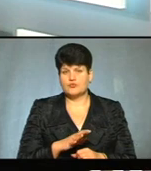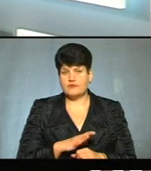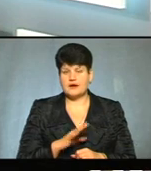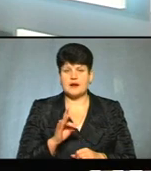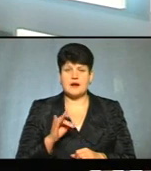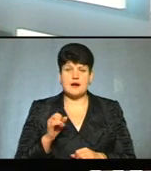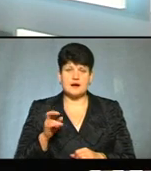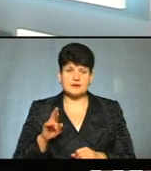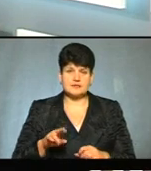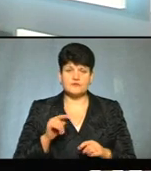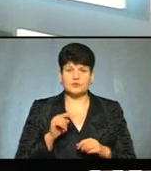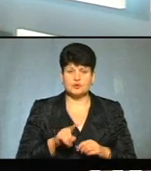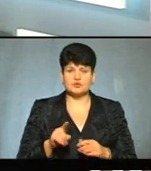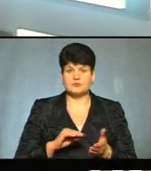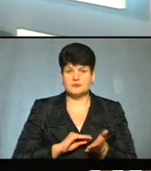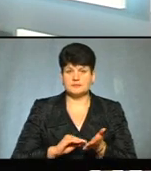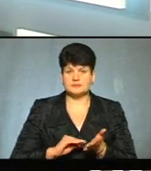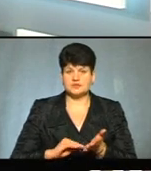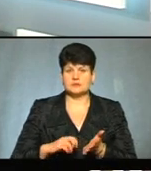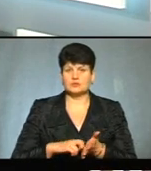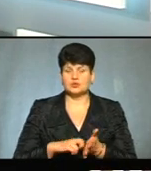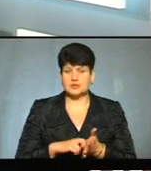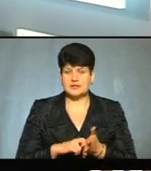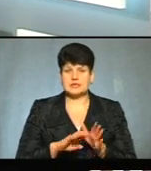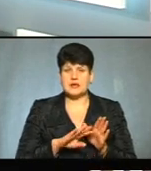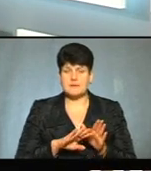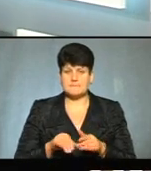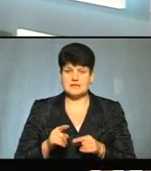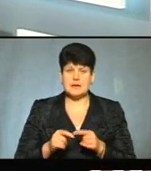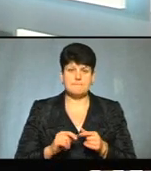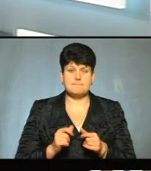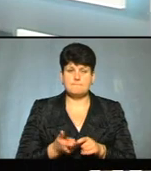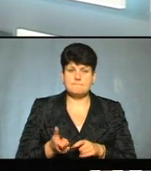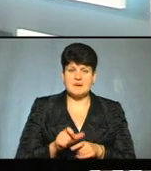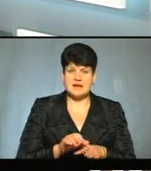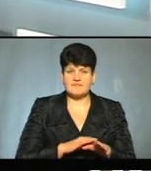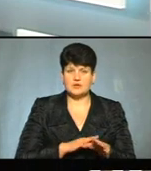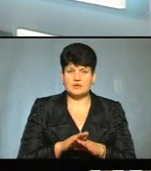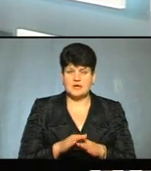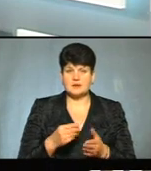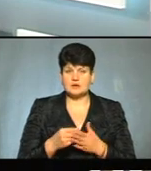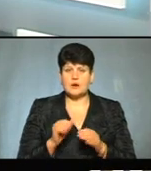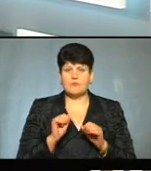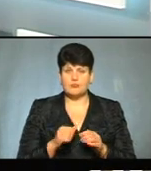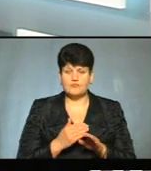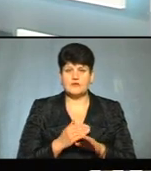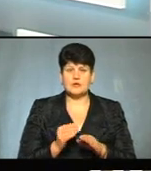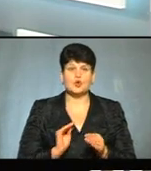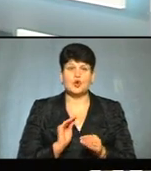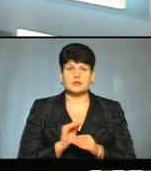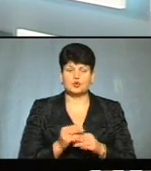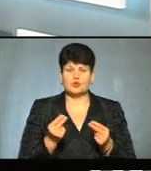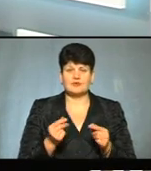буває реакція в тому, що ми відписуємо лист, після перевиконання бюджету ми зможемо виділити